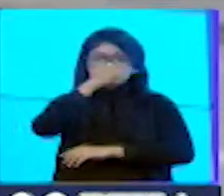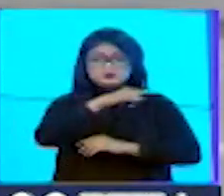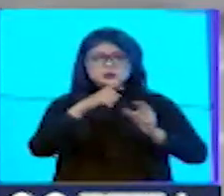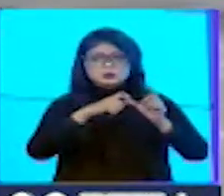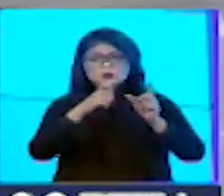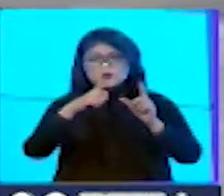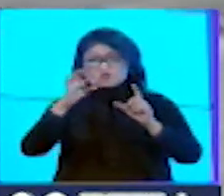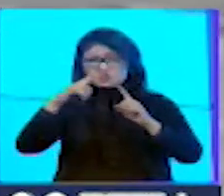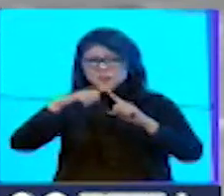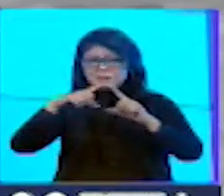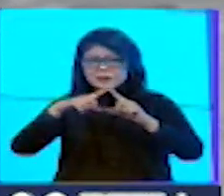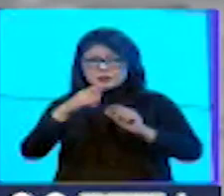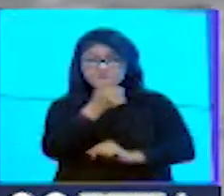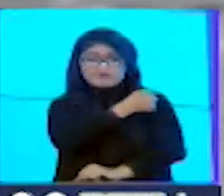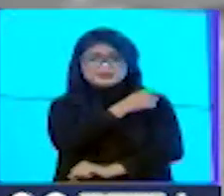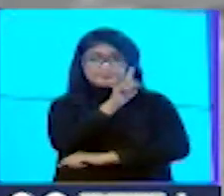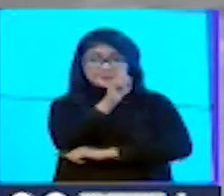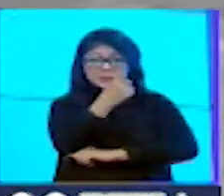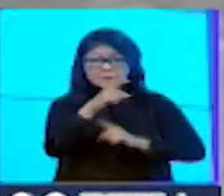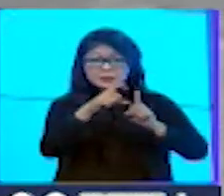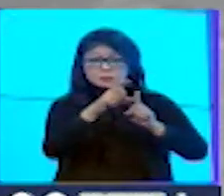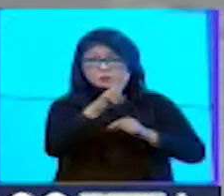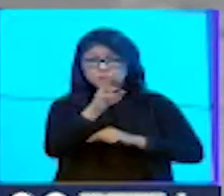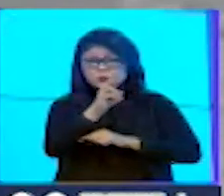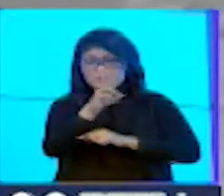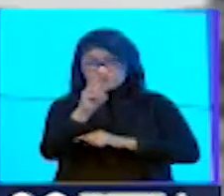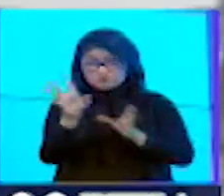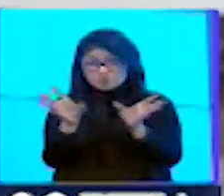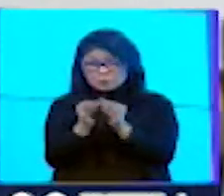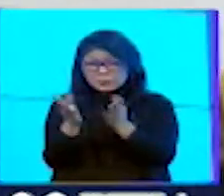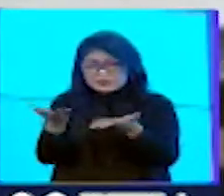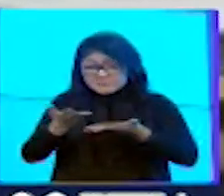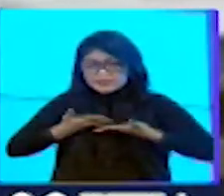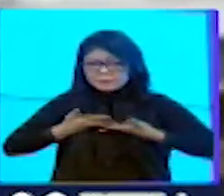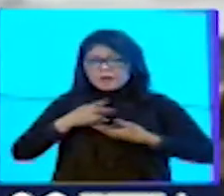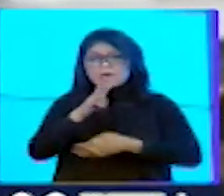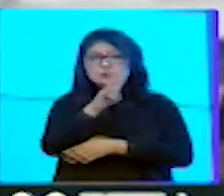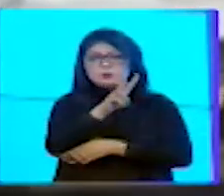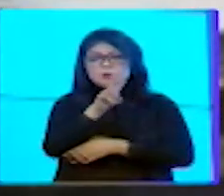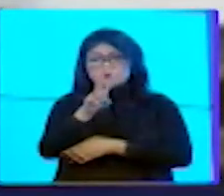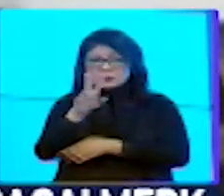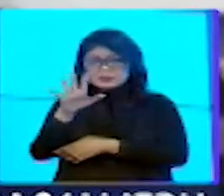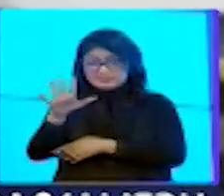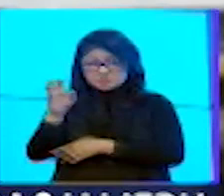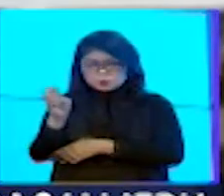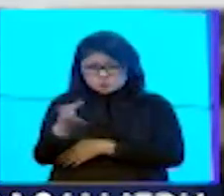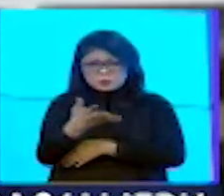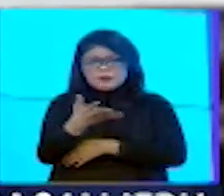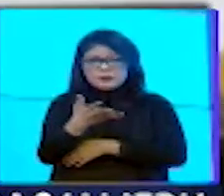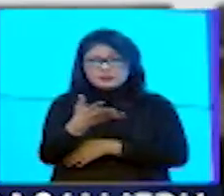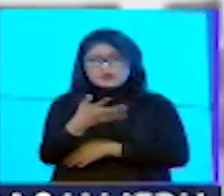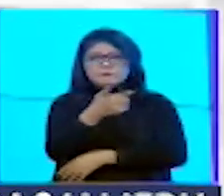pertama pada Desember 2020, secara keseluruhan Indonesia telah menerima sekitar 225,4 juta dosis vaksin dalam berbagai